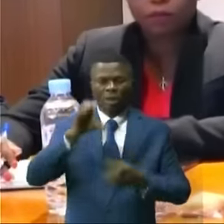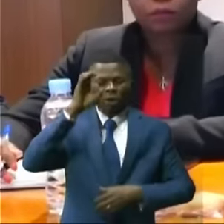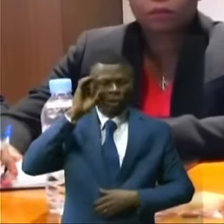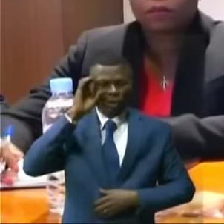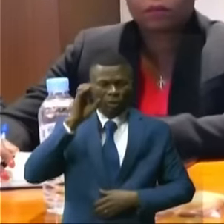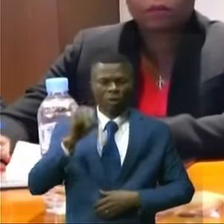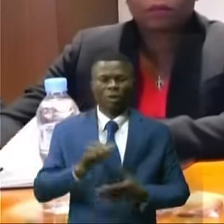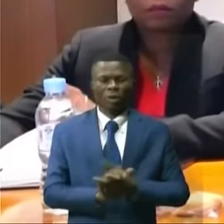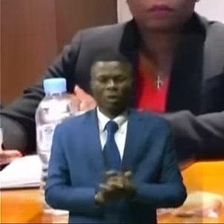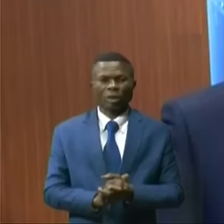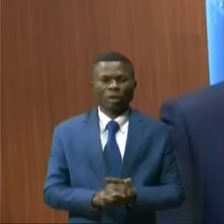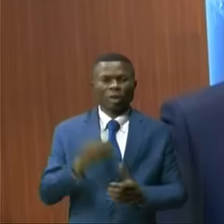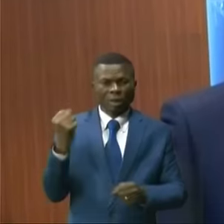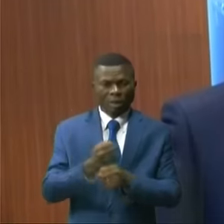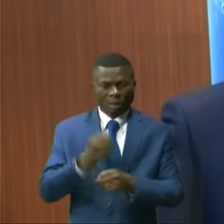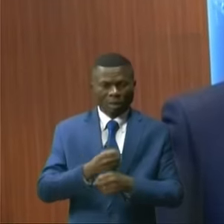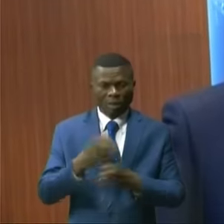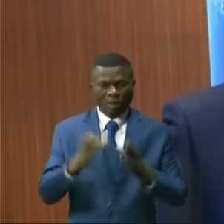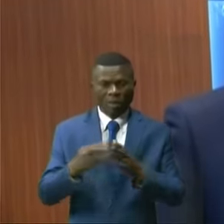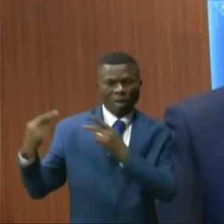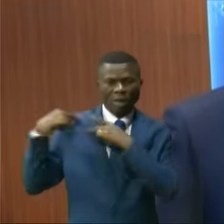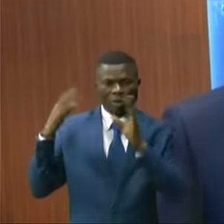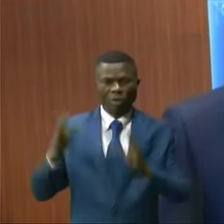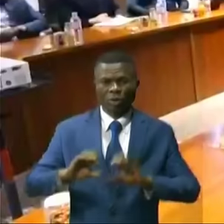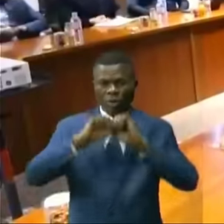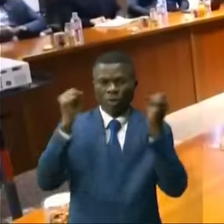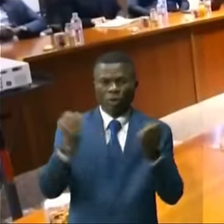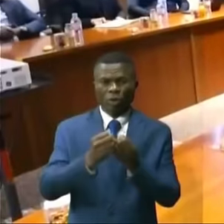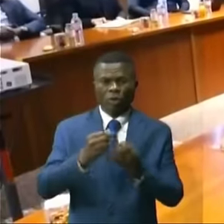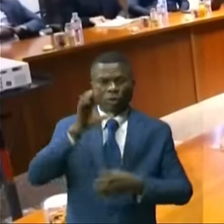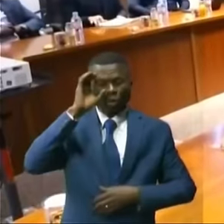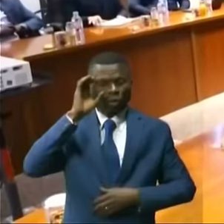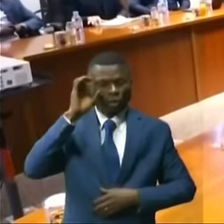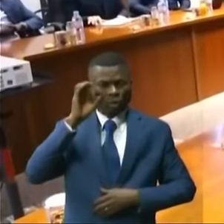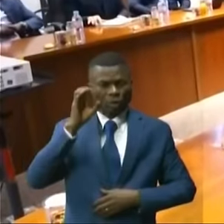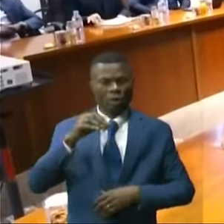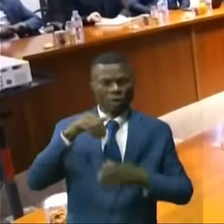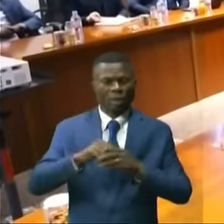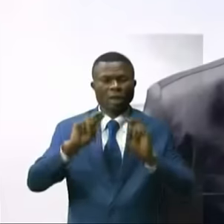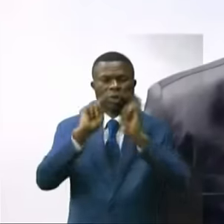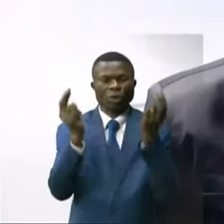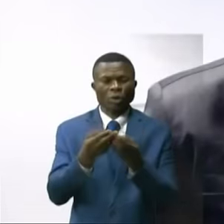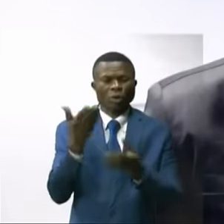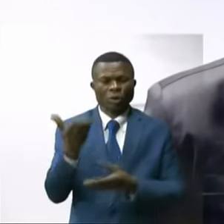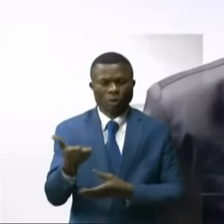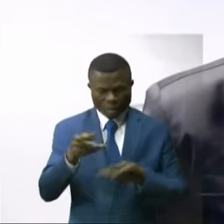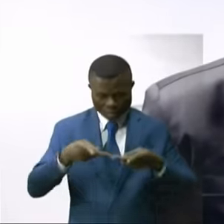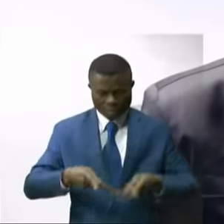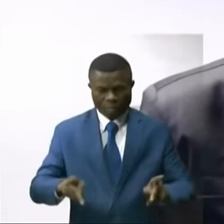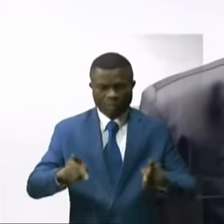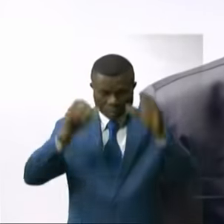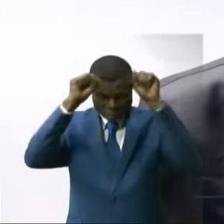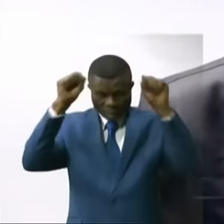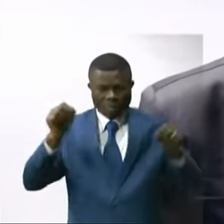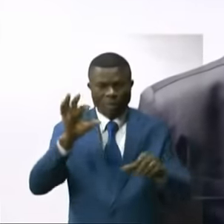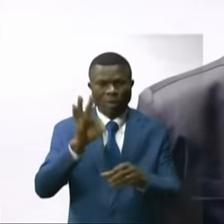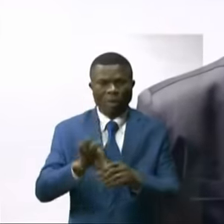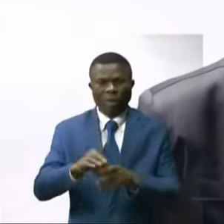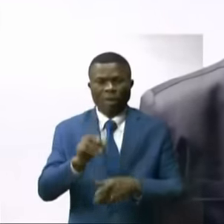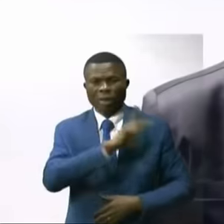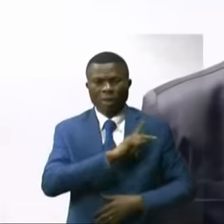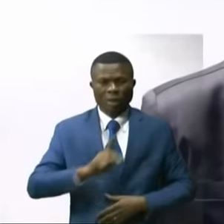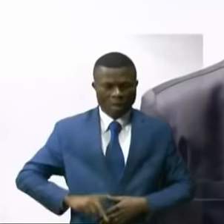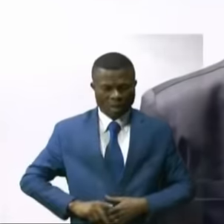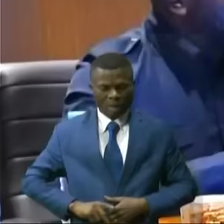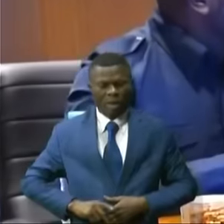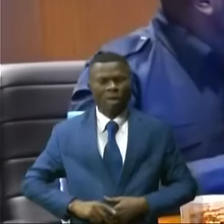système les séances de travail avec les responsables de Meru système au siège de cette firme coréenne a permis à Doni kadiim makazadi d'apprécier